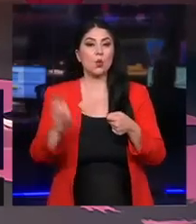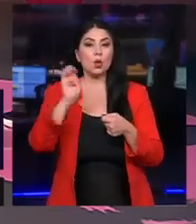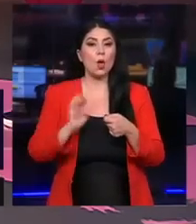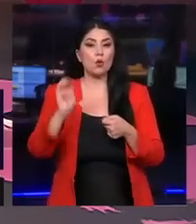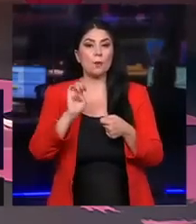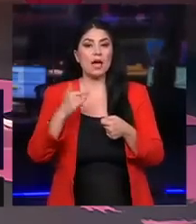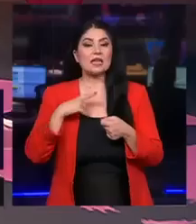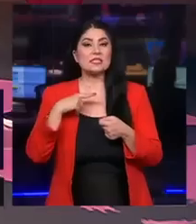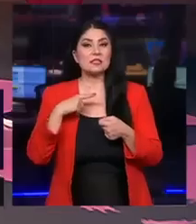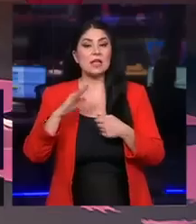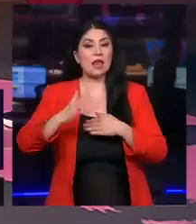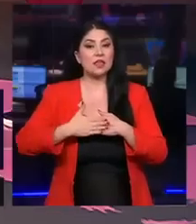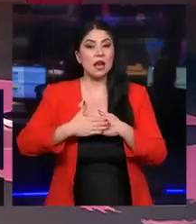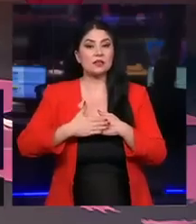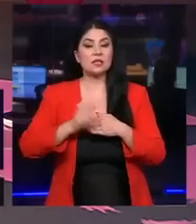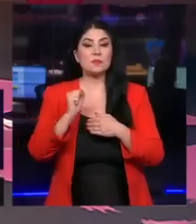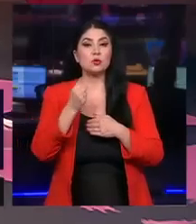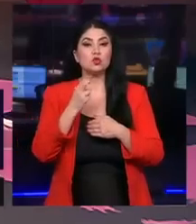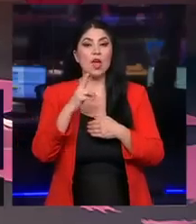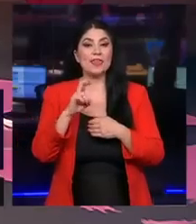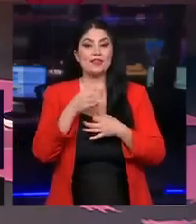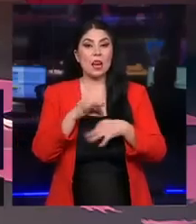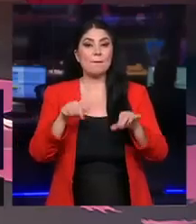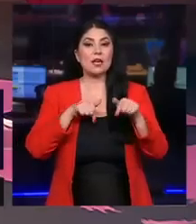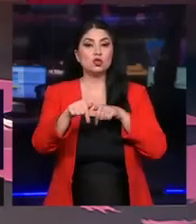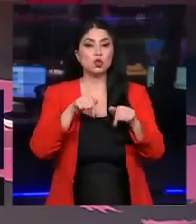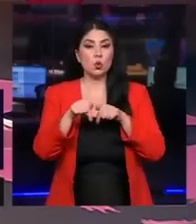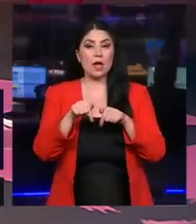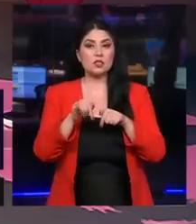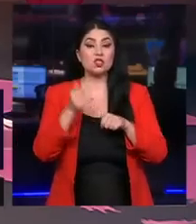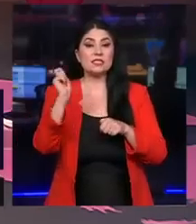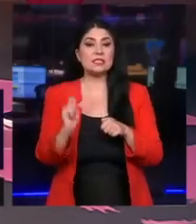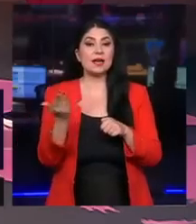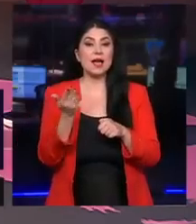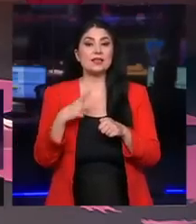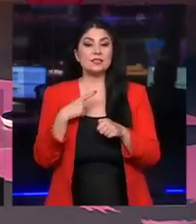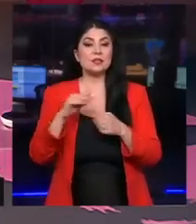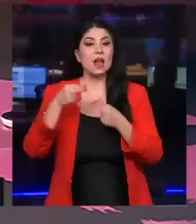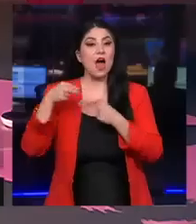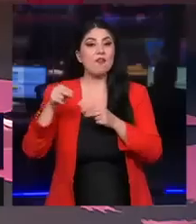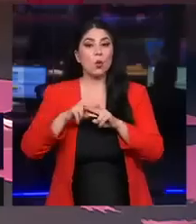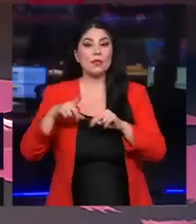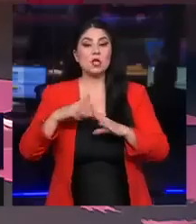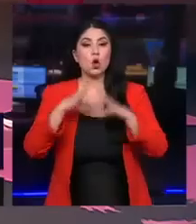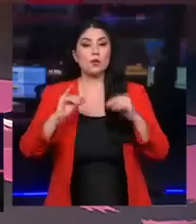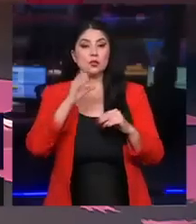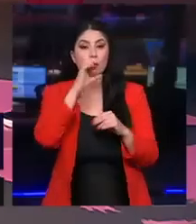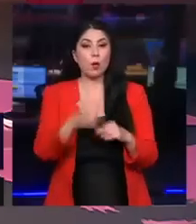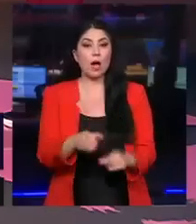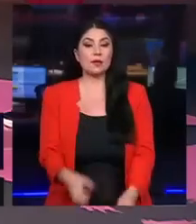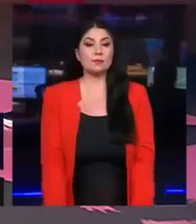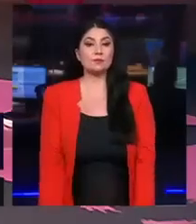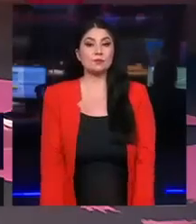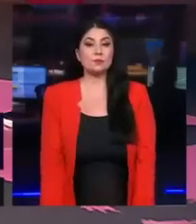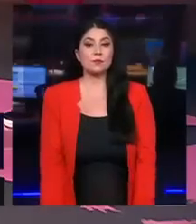Uniunii și aflate deja, aderate deja în spațiul Schengen și țări care sunt în afară, precum România și Bulgaria,